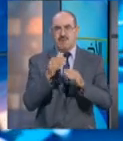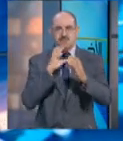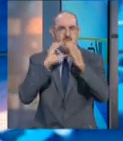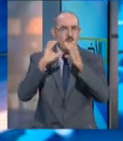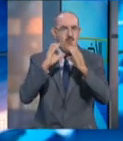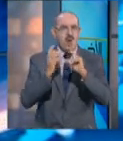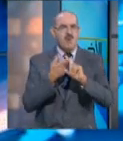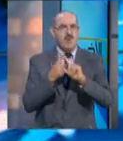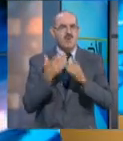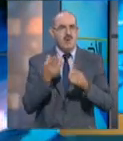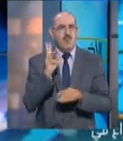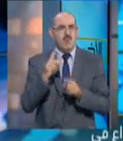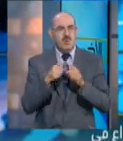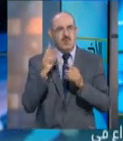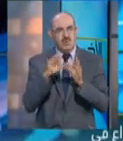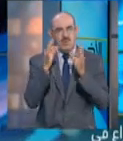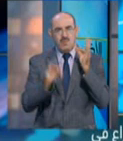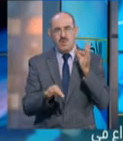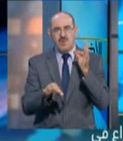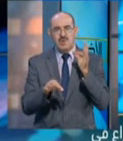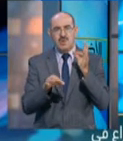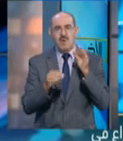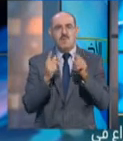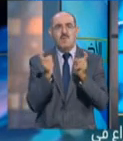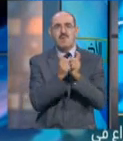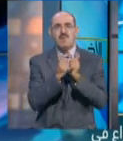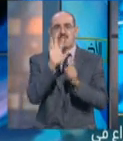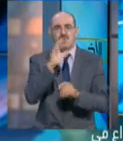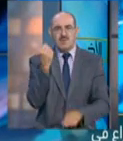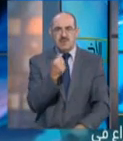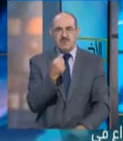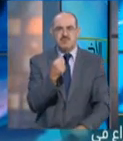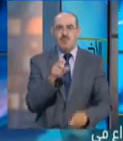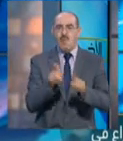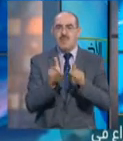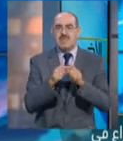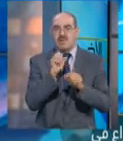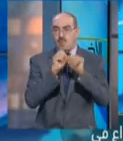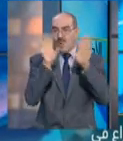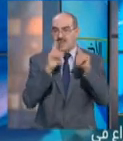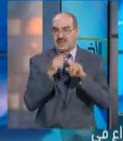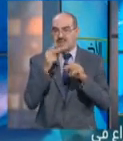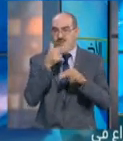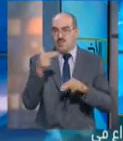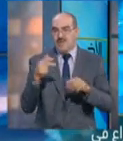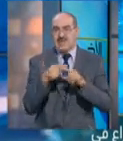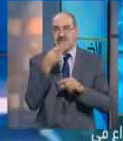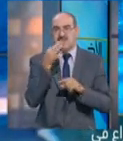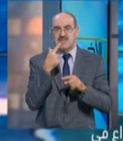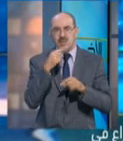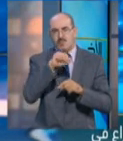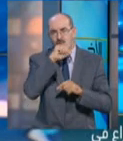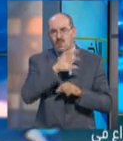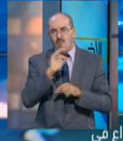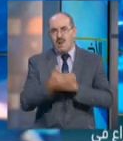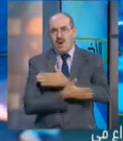الحوار من أجل إيجاد حل عادل للنزاع في الصحراء الغربية، وأوضحت النرويج أنها تدعم بشكل